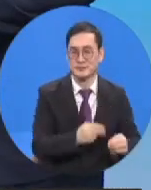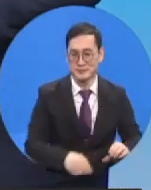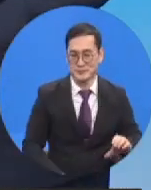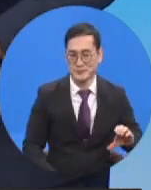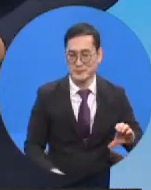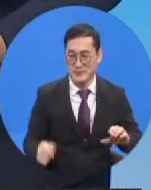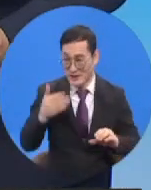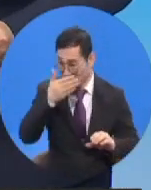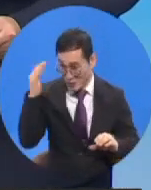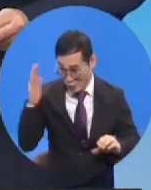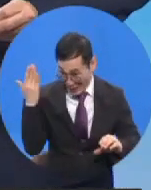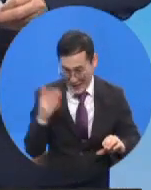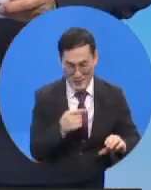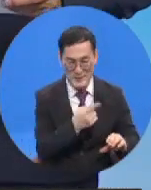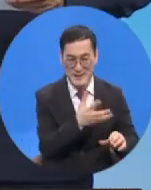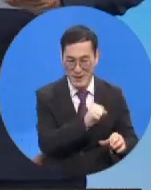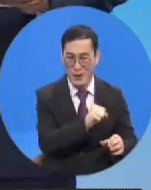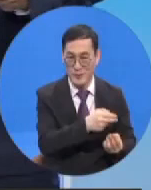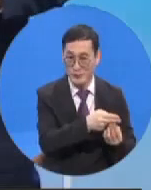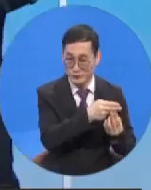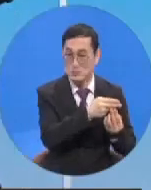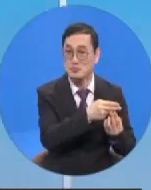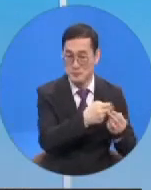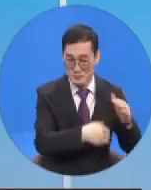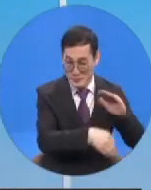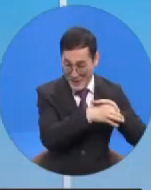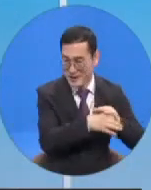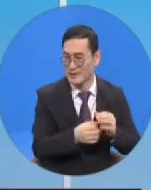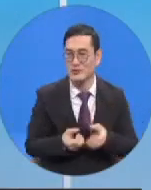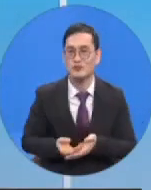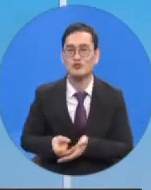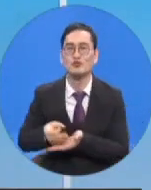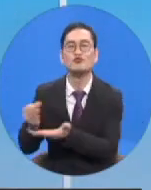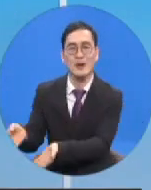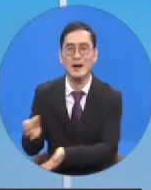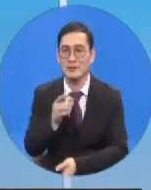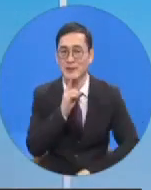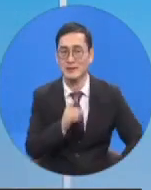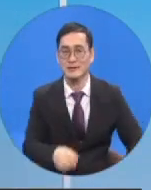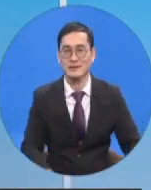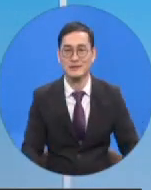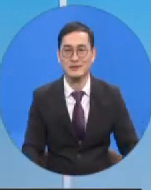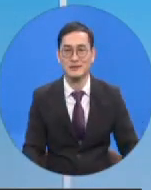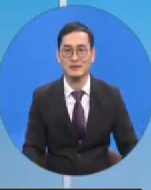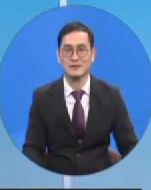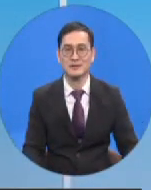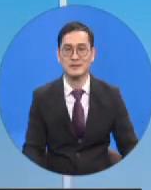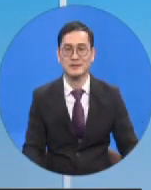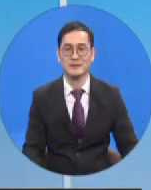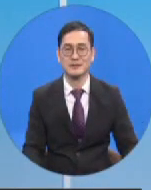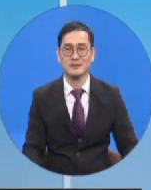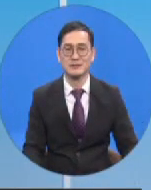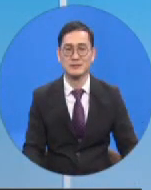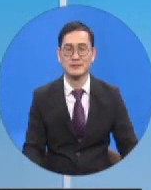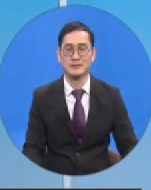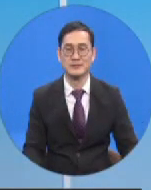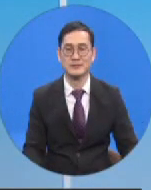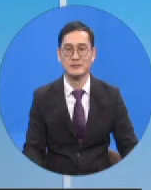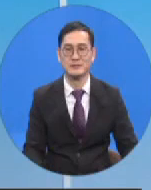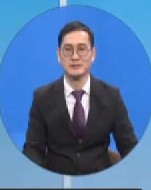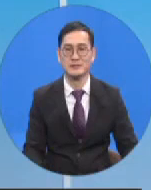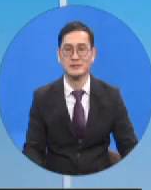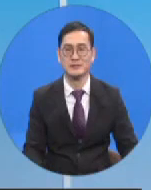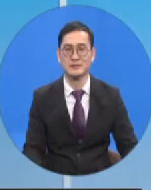나랏돈으로 말입니다. 자, 이재명 지사가 누구에게 세계 여행비를 주자고